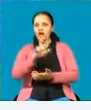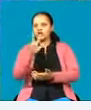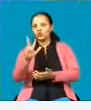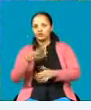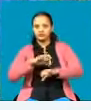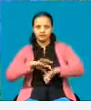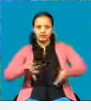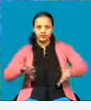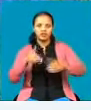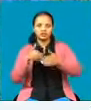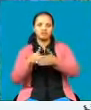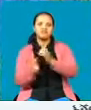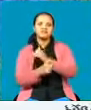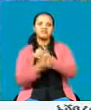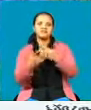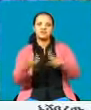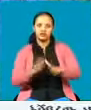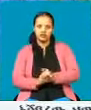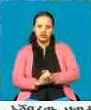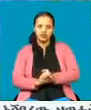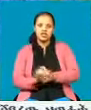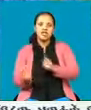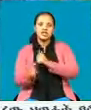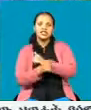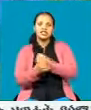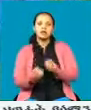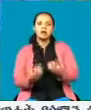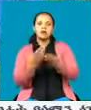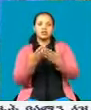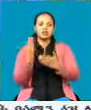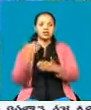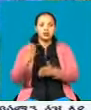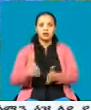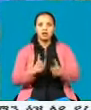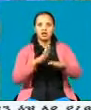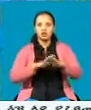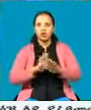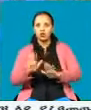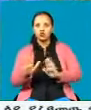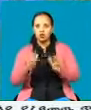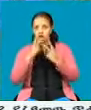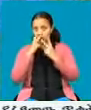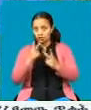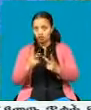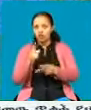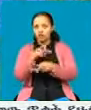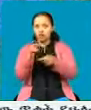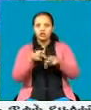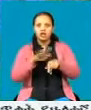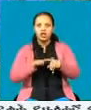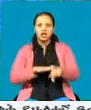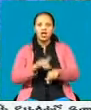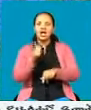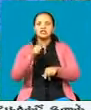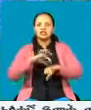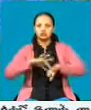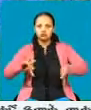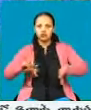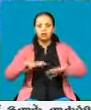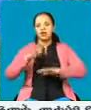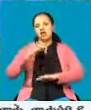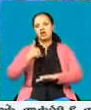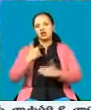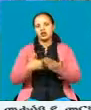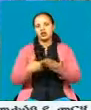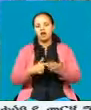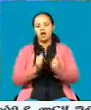ከ1523 ሄክታር በላይ ተዘርቷል። ለዘር ማባዣነት ቅድም መንገድ ላይም ጎን ጎን አይታችሁ ከሆነ አንድ ቦታ ላይ ከ10 ሄክታር በላይ አለ።